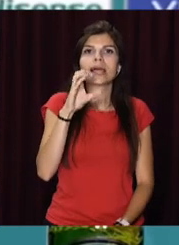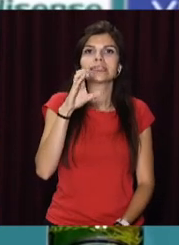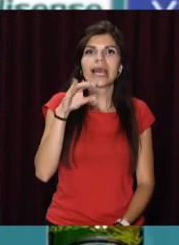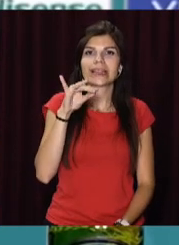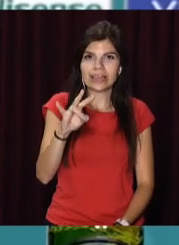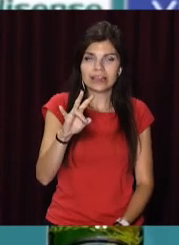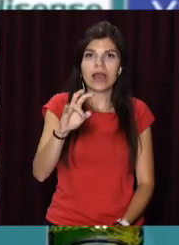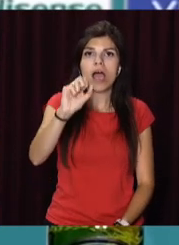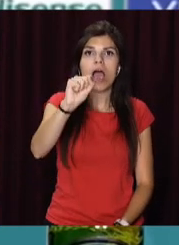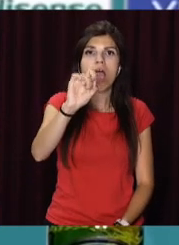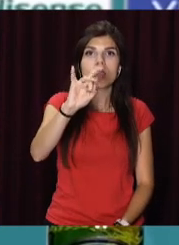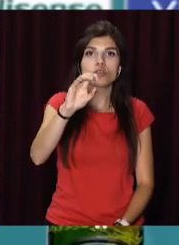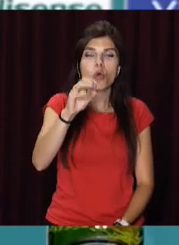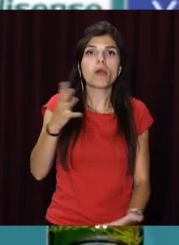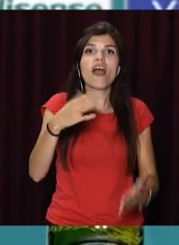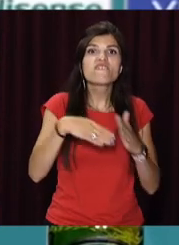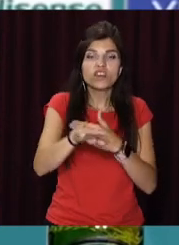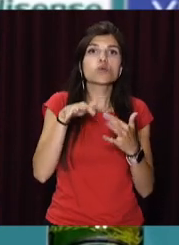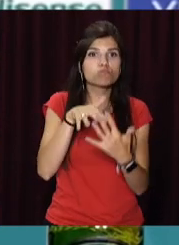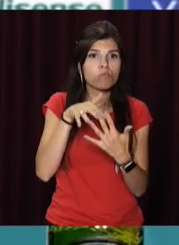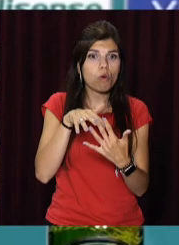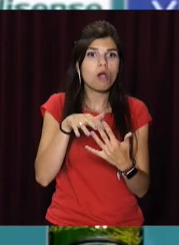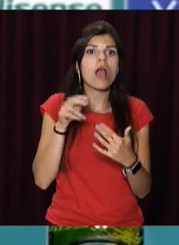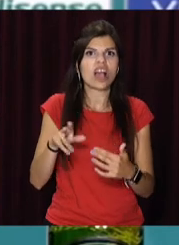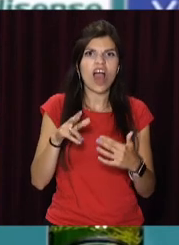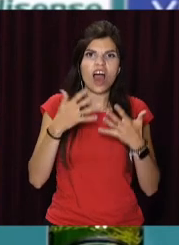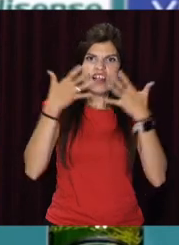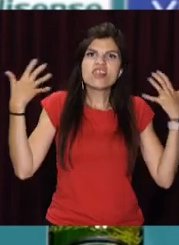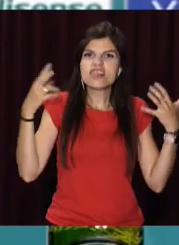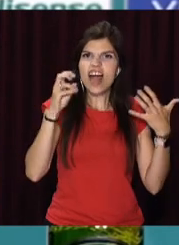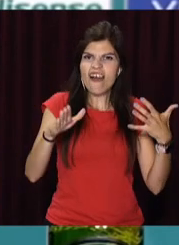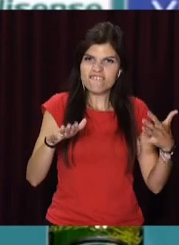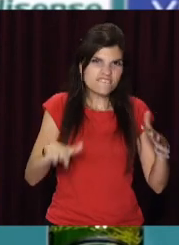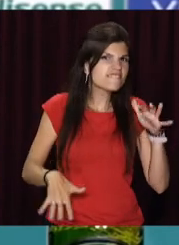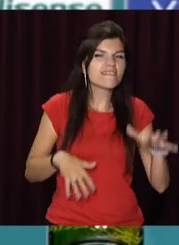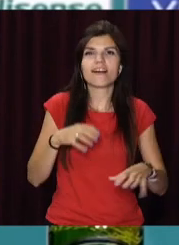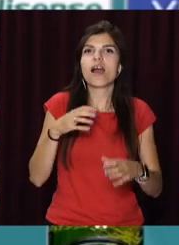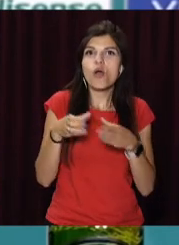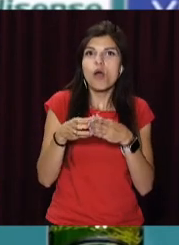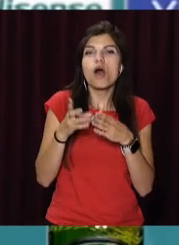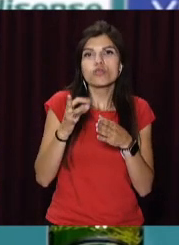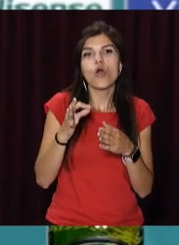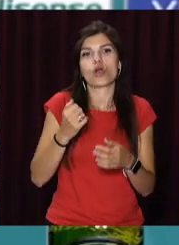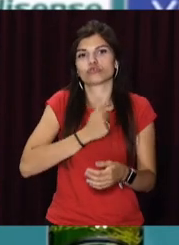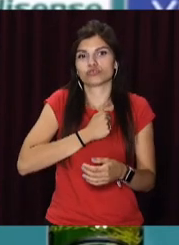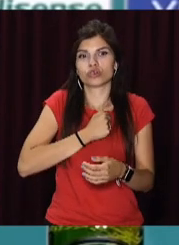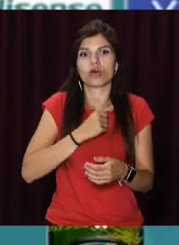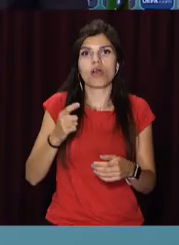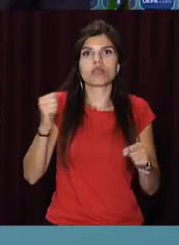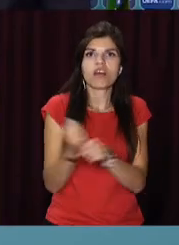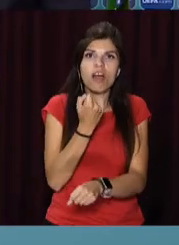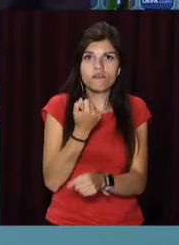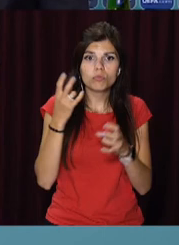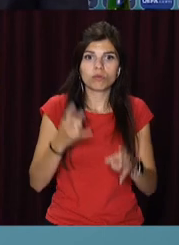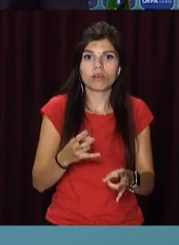который вышел на поле, сражался как лев и помог команде, но, к сожалению, получил ужасную травму.